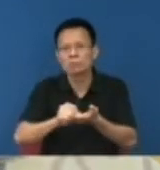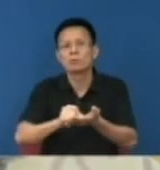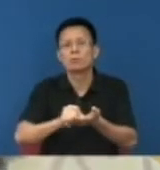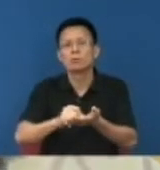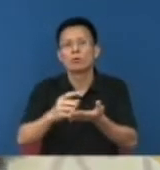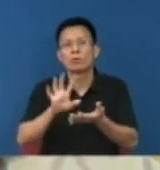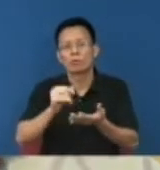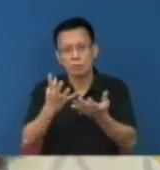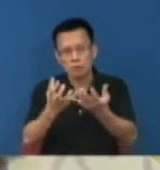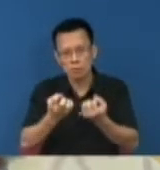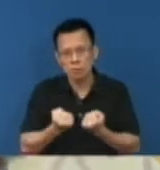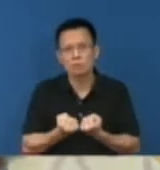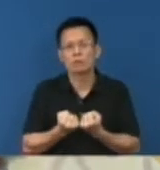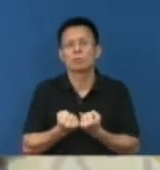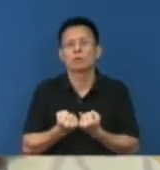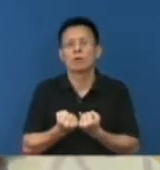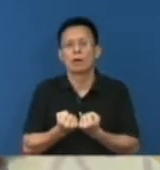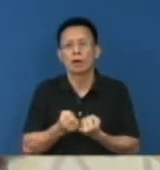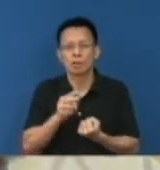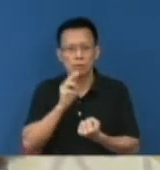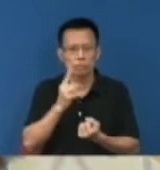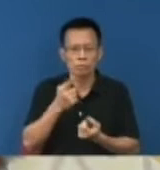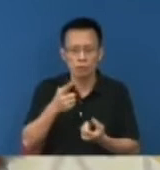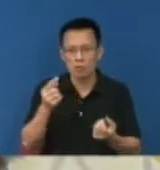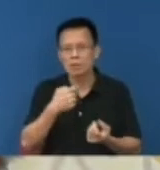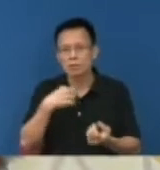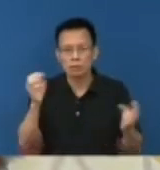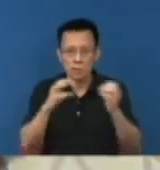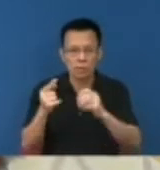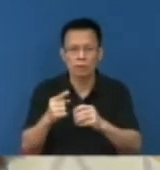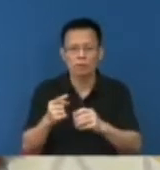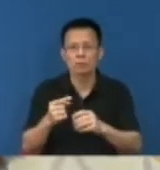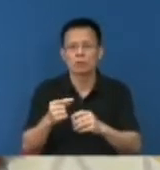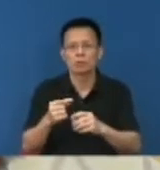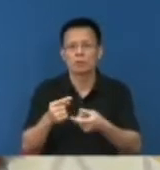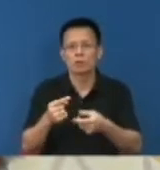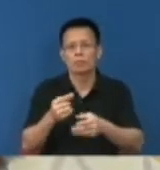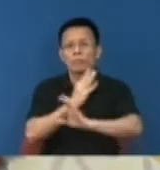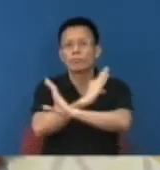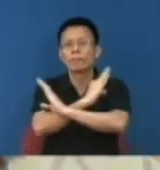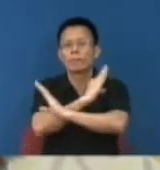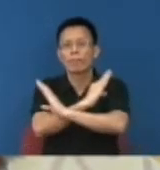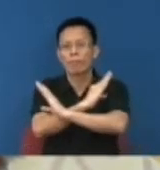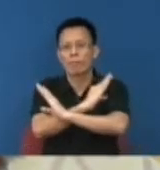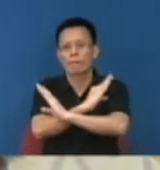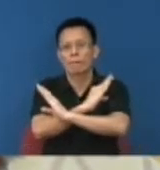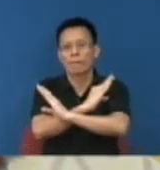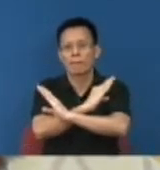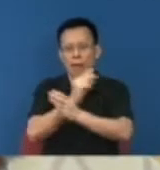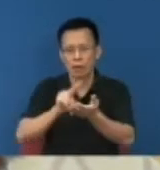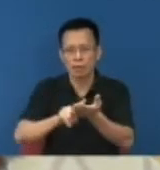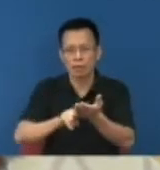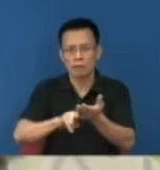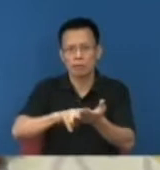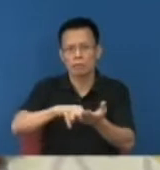如果你做的 我們可以覺得有得斟酌的，就是說不給那些立法會議員